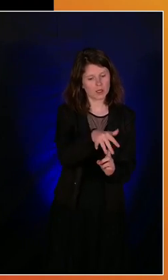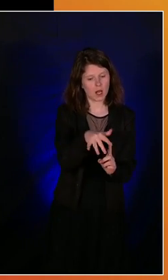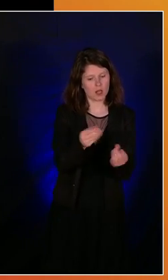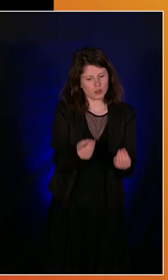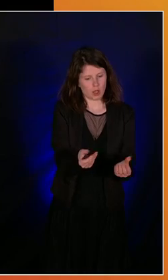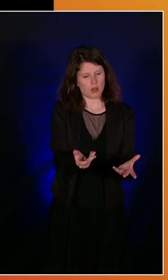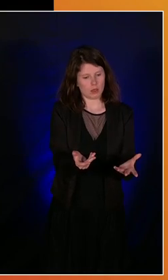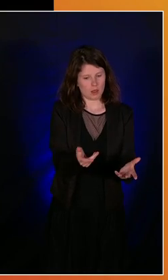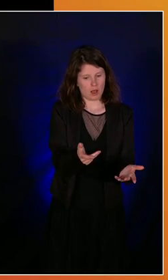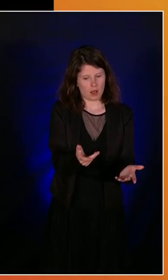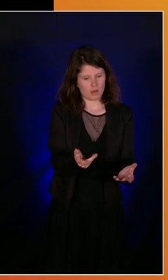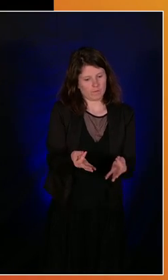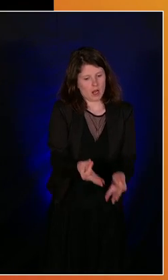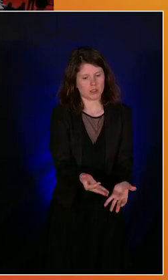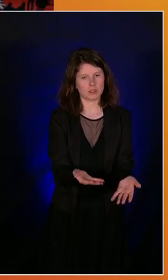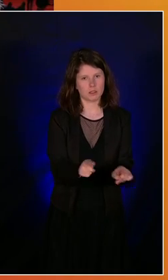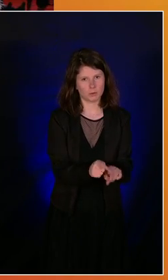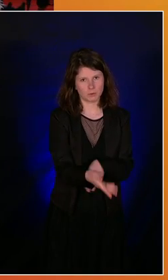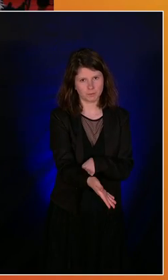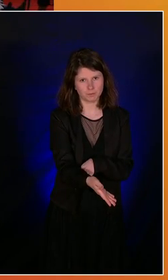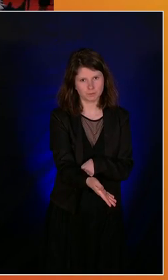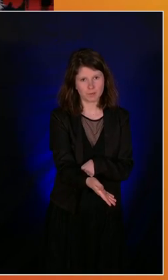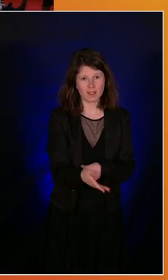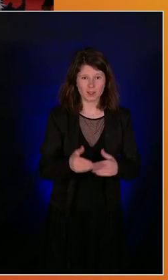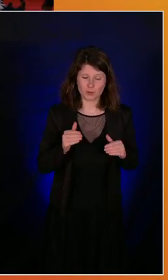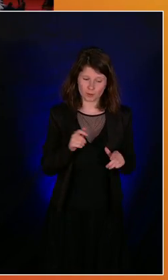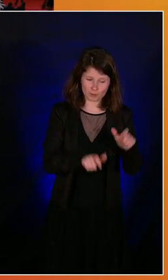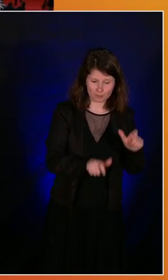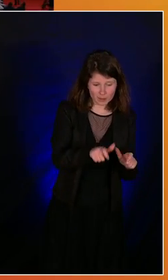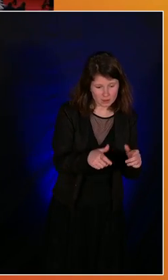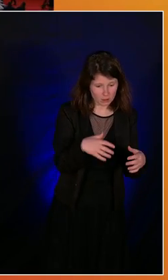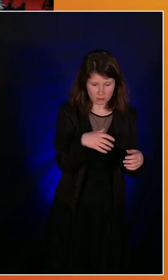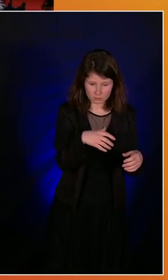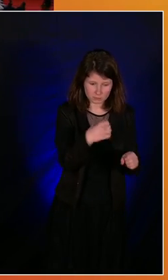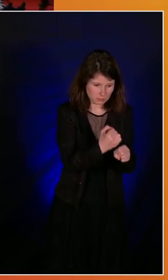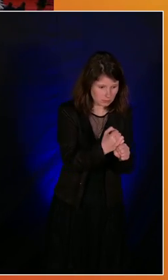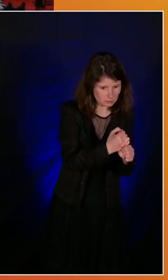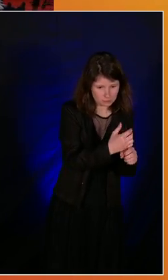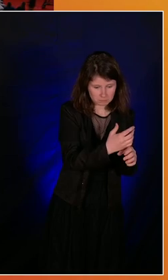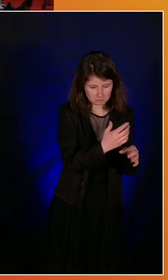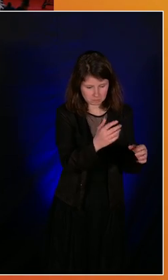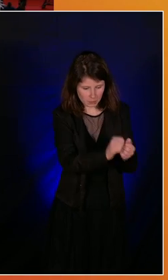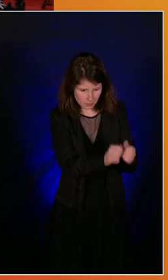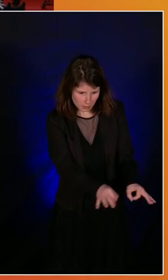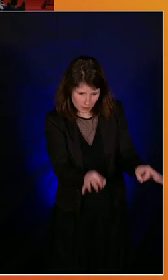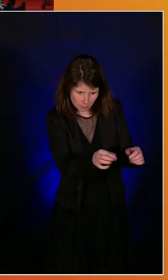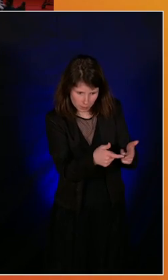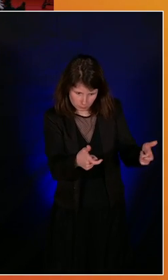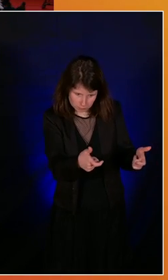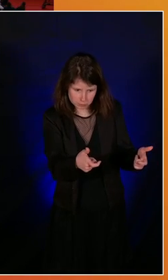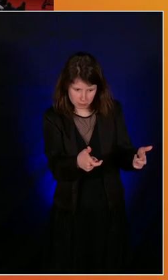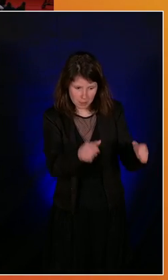en grève même pour des travailleurs sans papierers aut entrepreneur est payé au lance-pierre c'est la confiance dans l'action